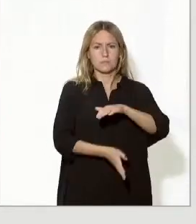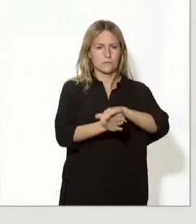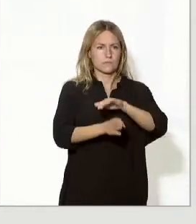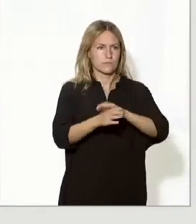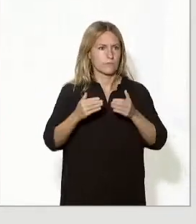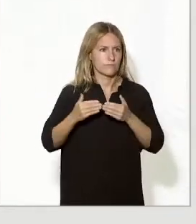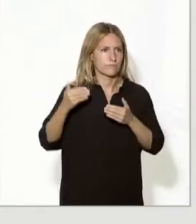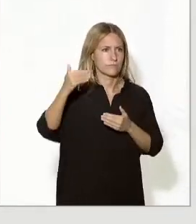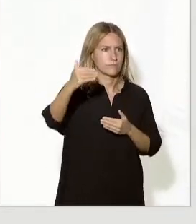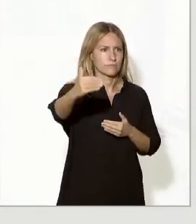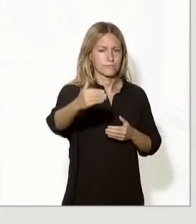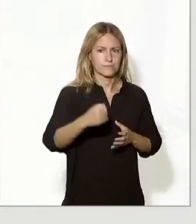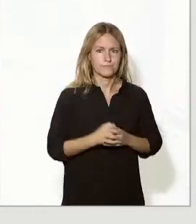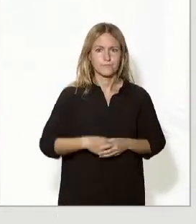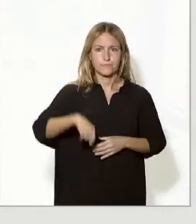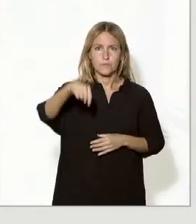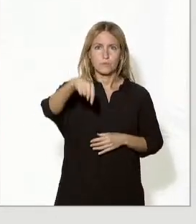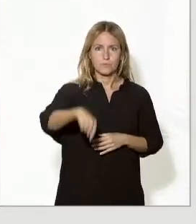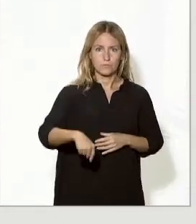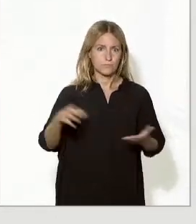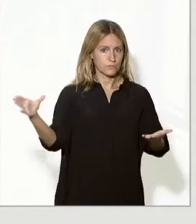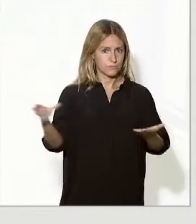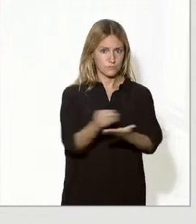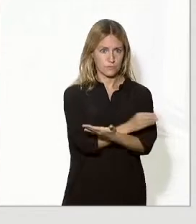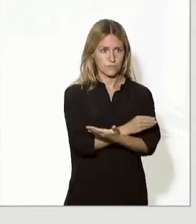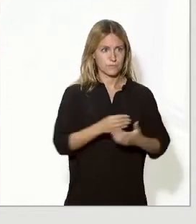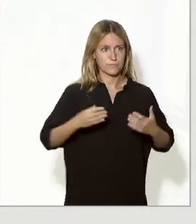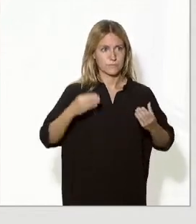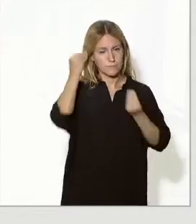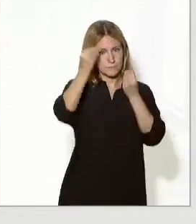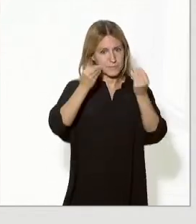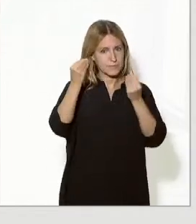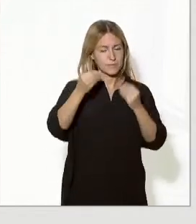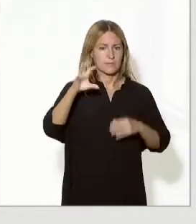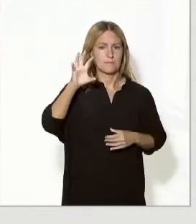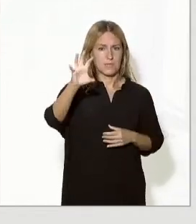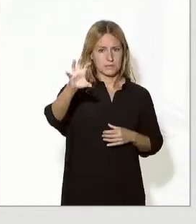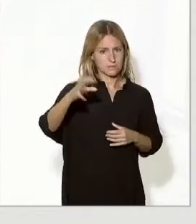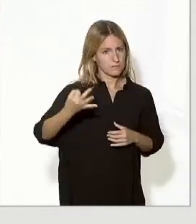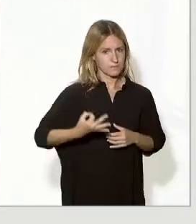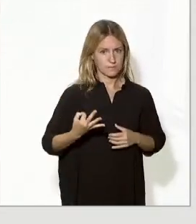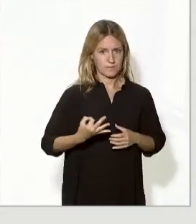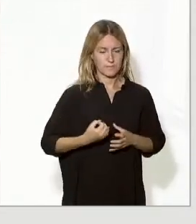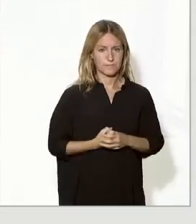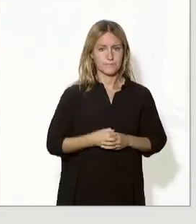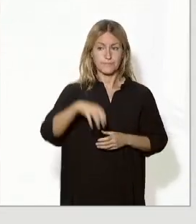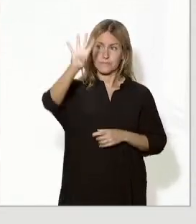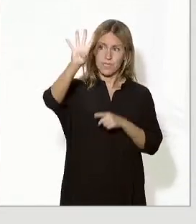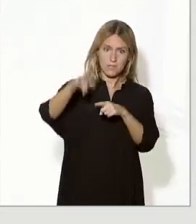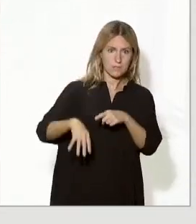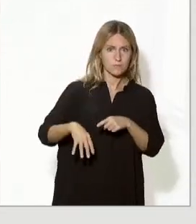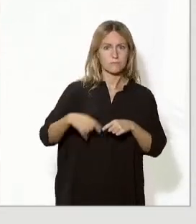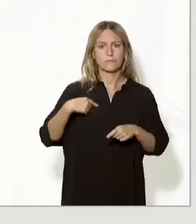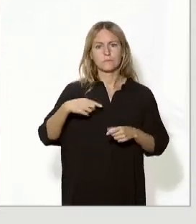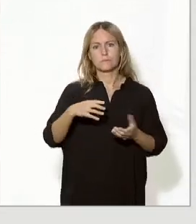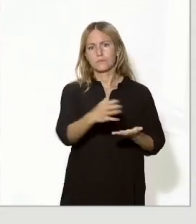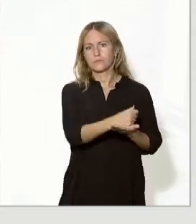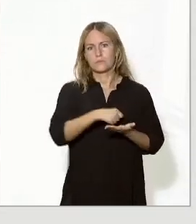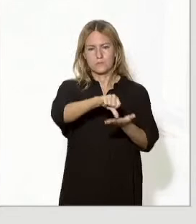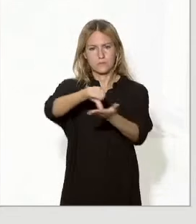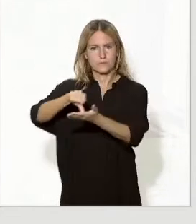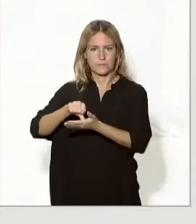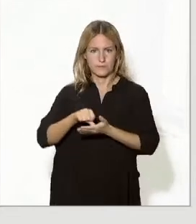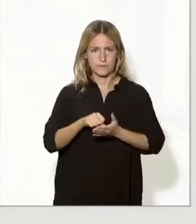futur. Avui tothom ha de pensar en el país, en Catalunya i en tota la